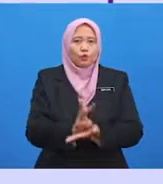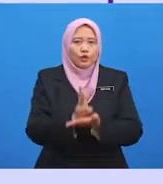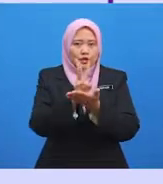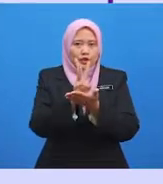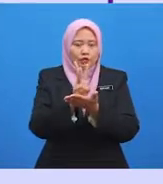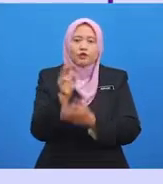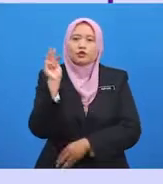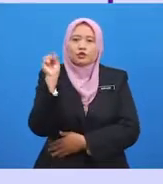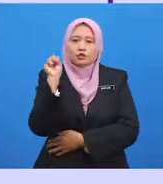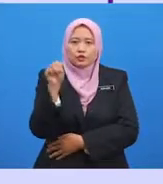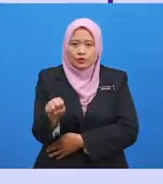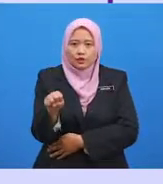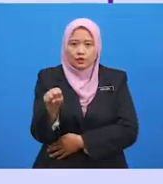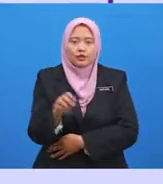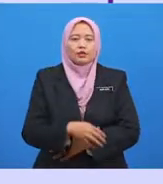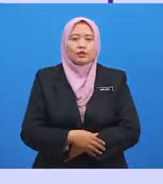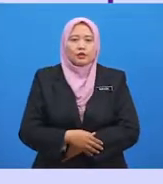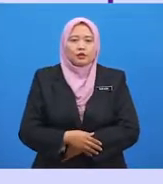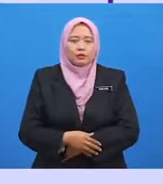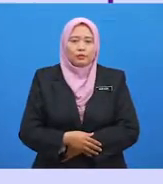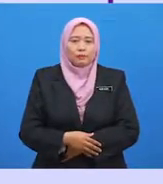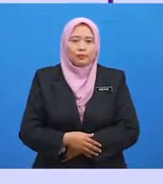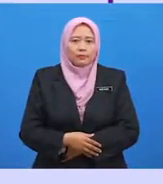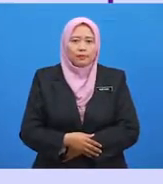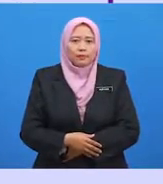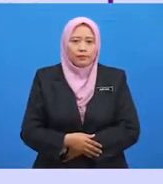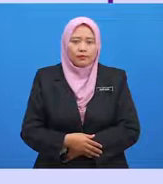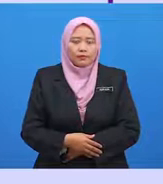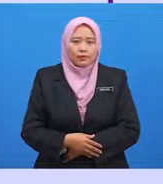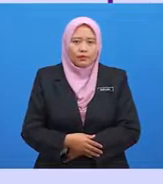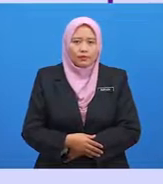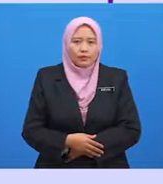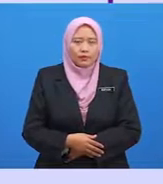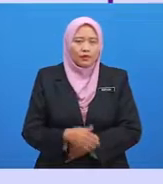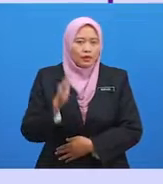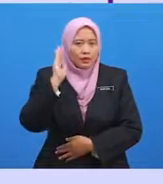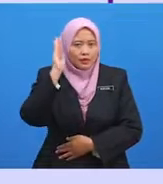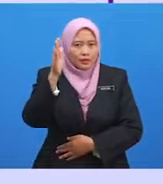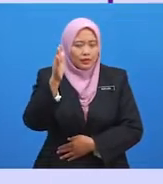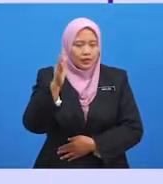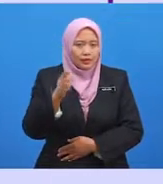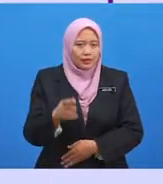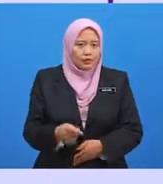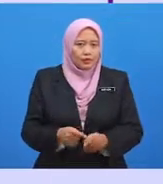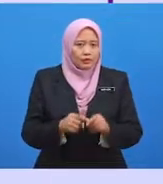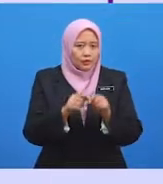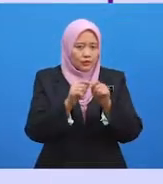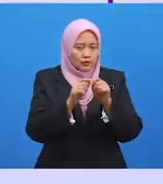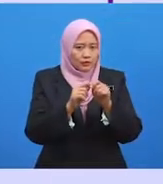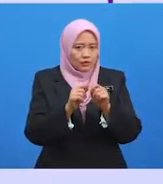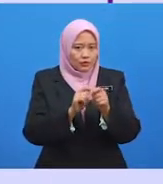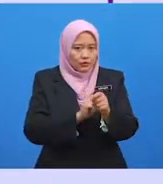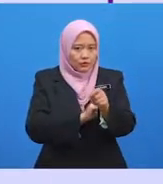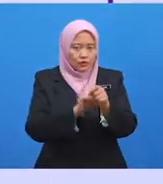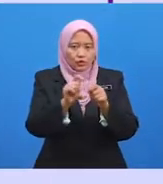pahalanya seperti amalan Jariyah yang lain yaitu akan berterusan Sekalipun kita